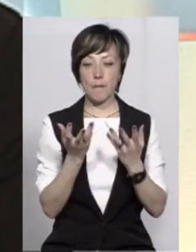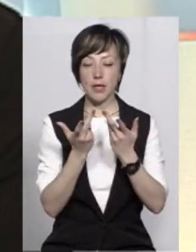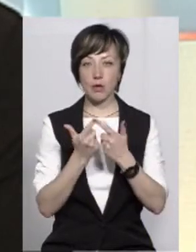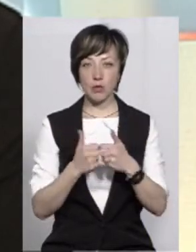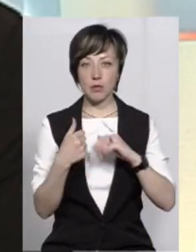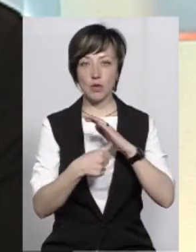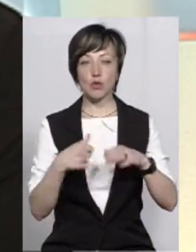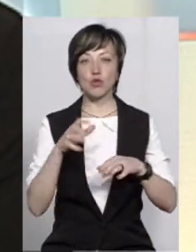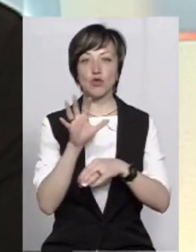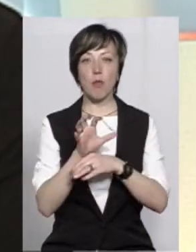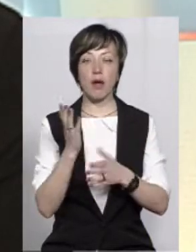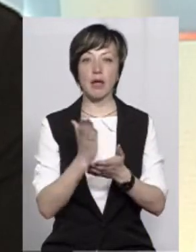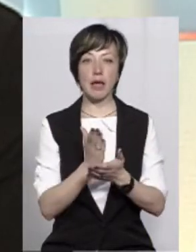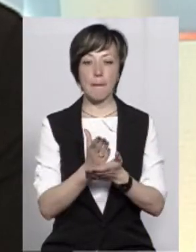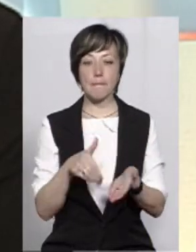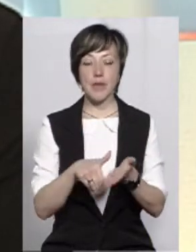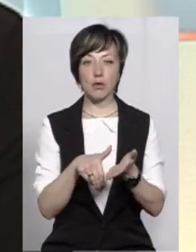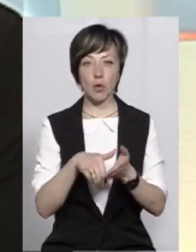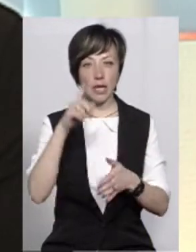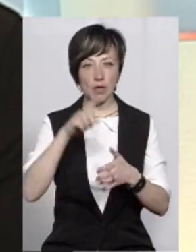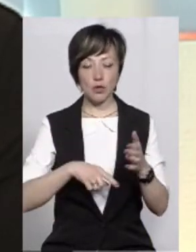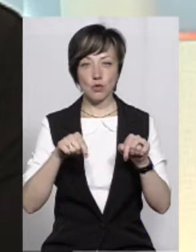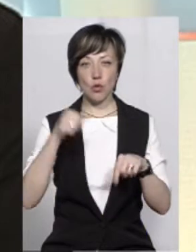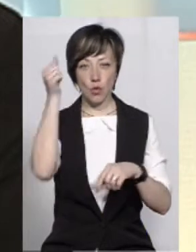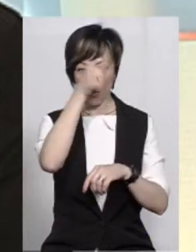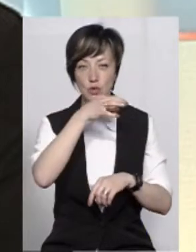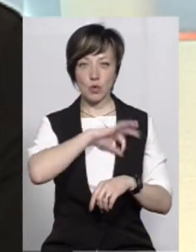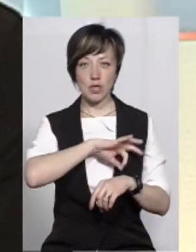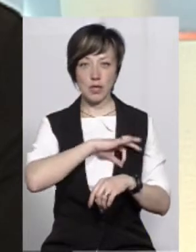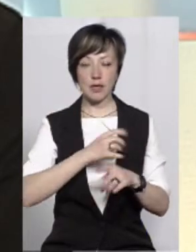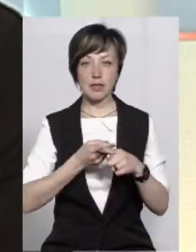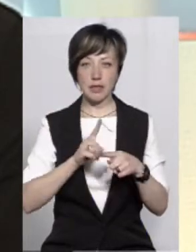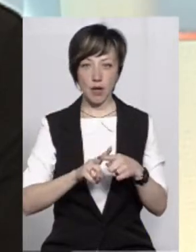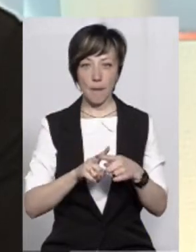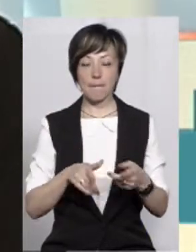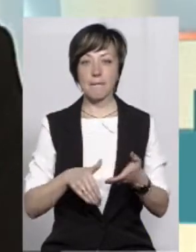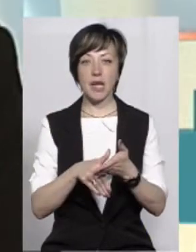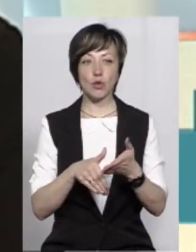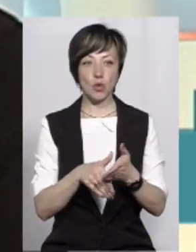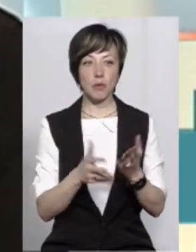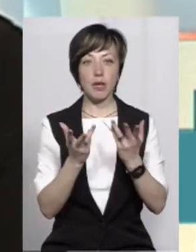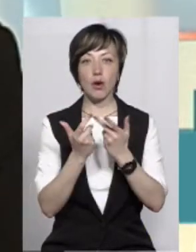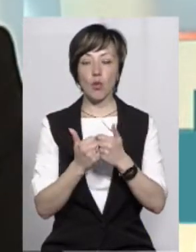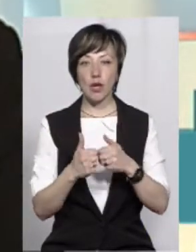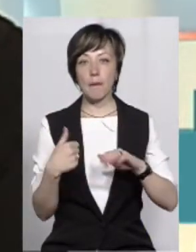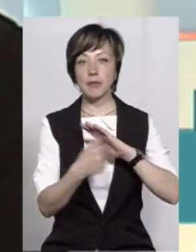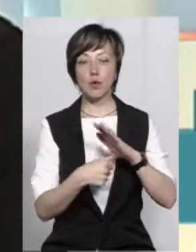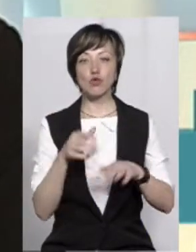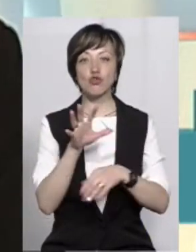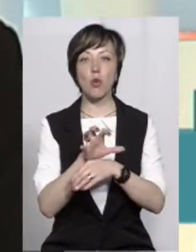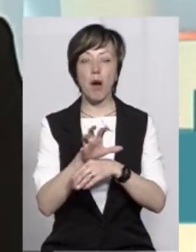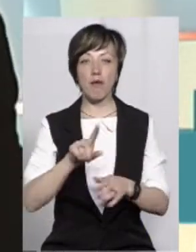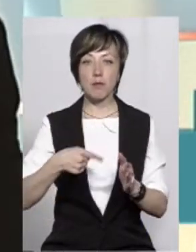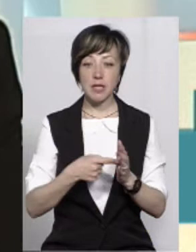підрахунку безпритульних собак є методика, і надіюсь, що цього року ми скористаємося цією методикою, підрахуємо безпритульних собак у